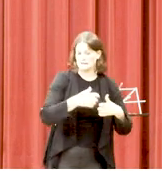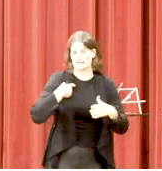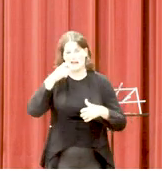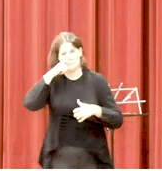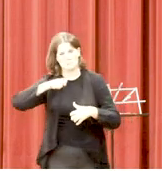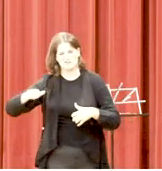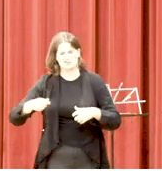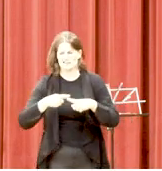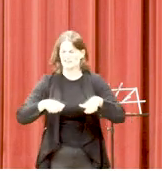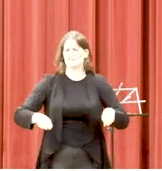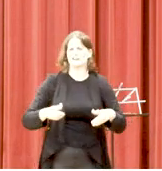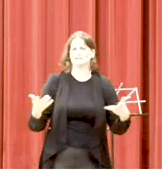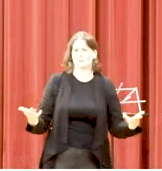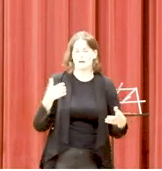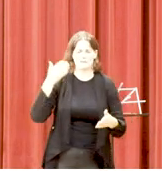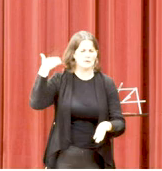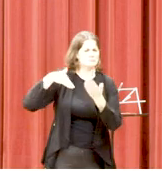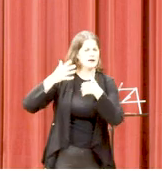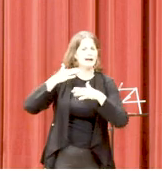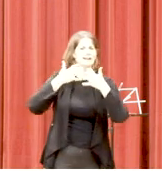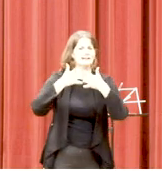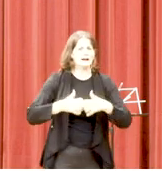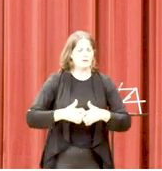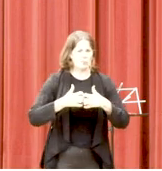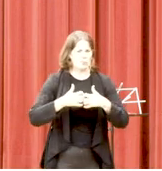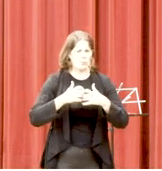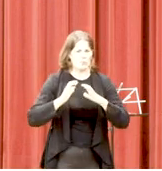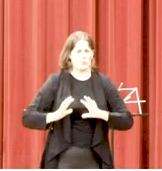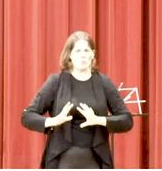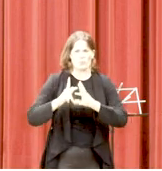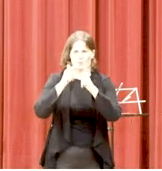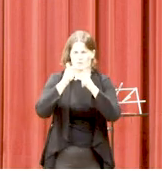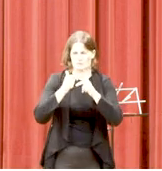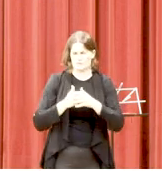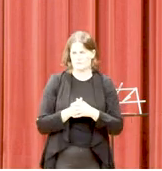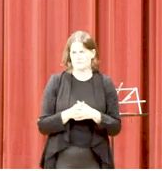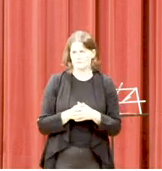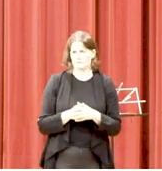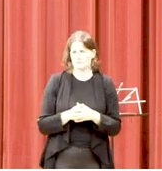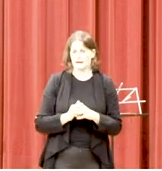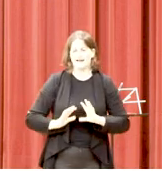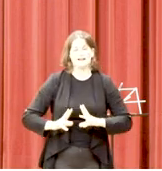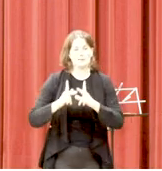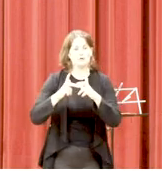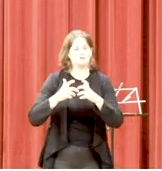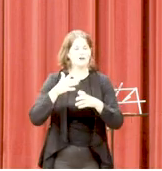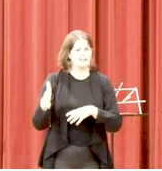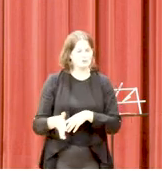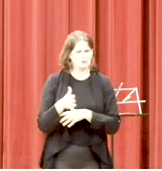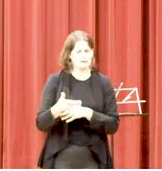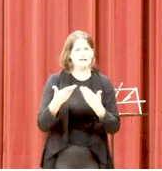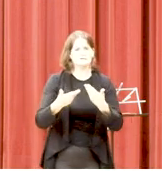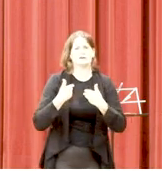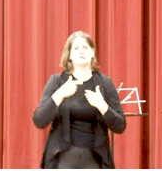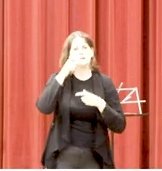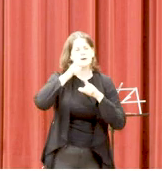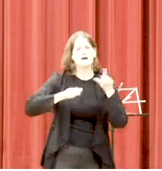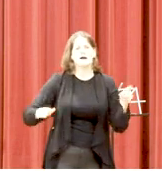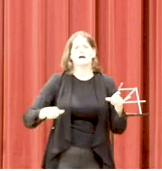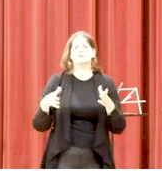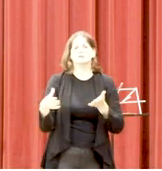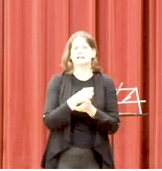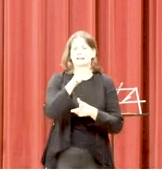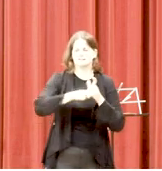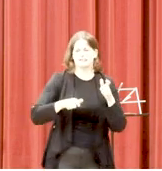humà, d'alguna manera, a treure tots aquests treballs físics, no? I ens van centrar en l'intel·lectual. No? Van dir, lo físic que ho facin